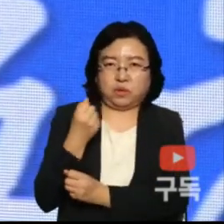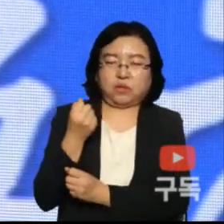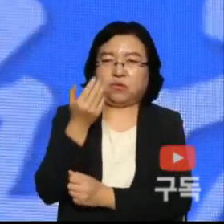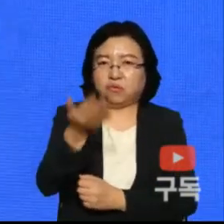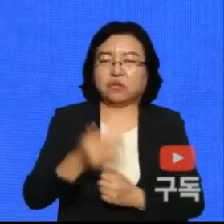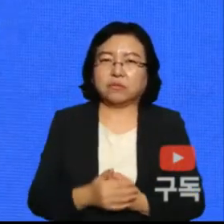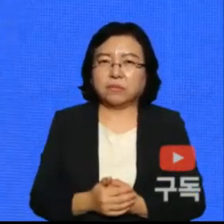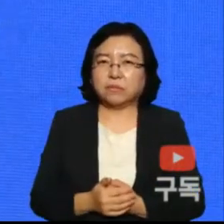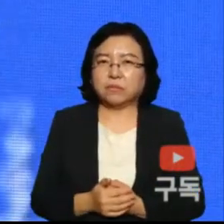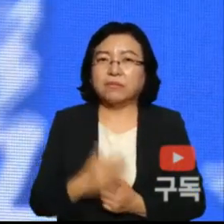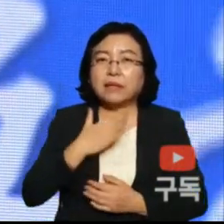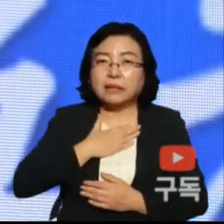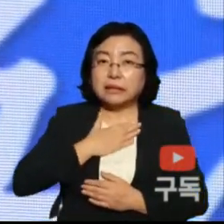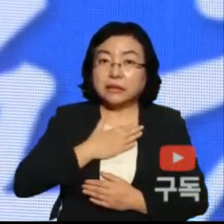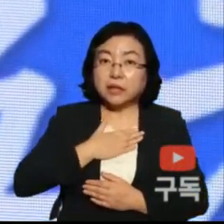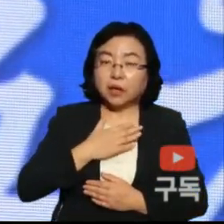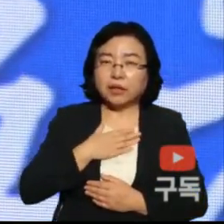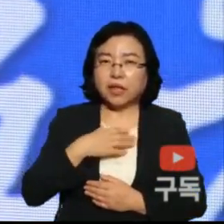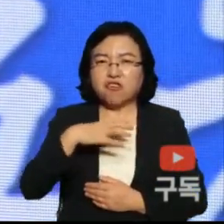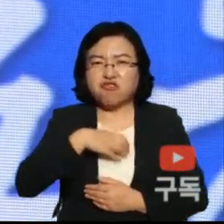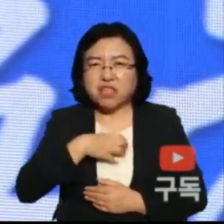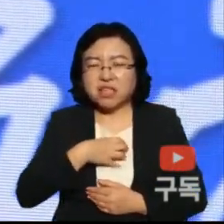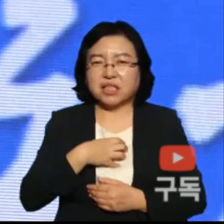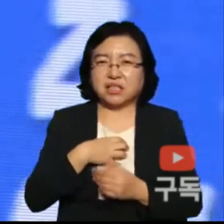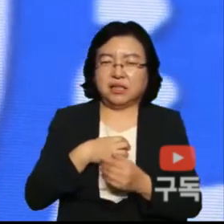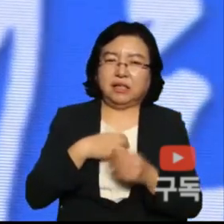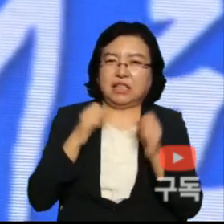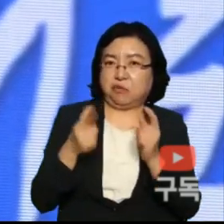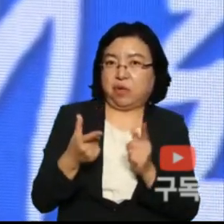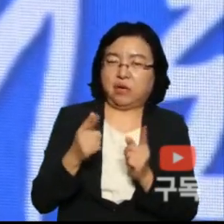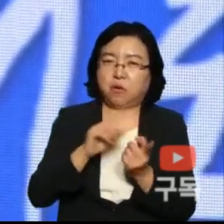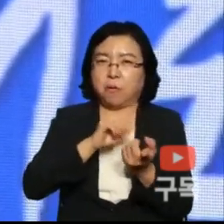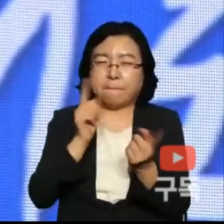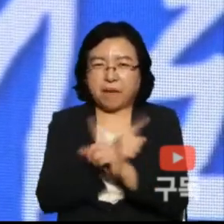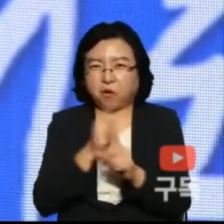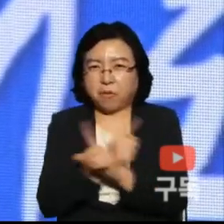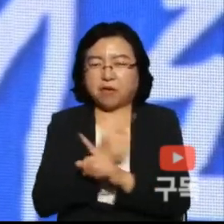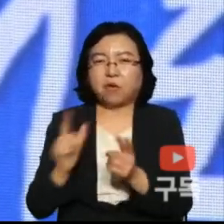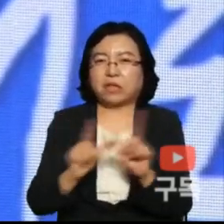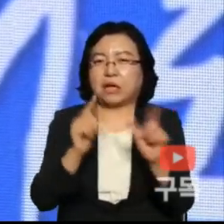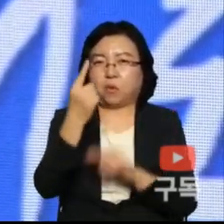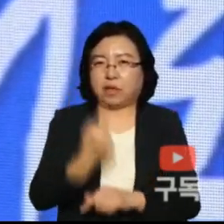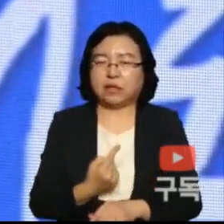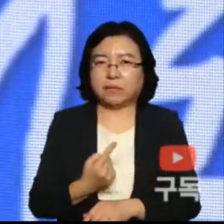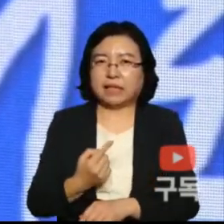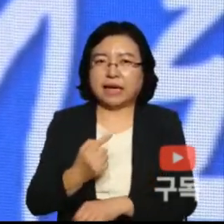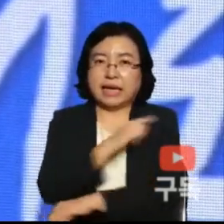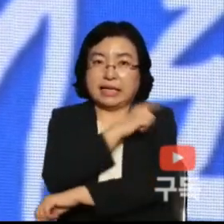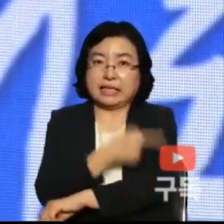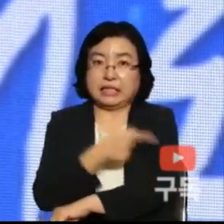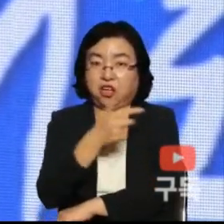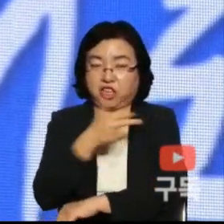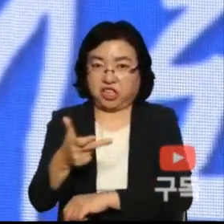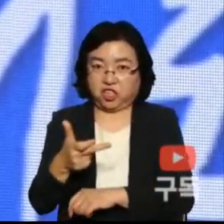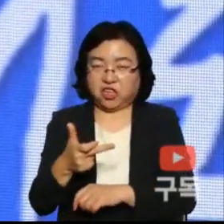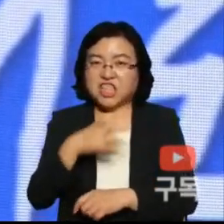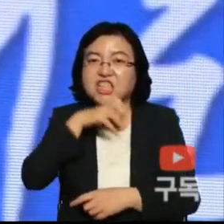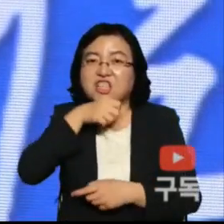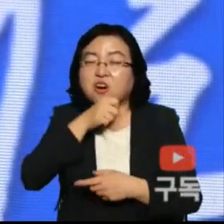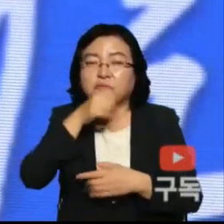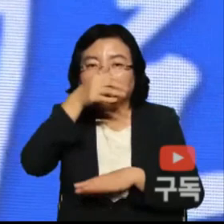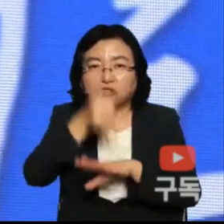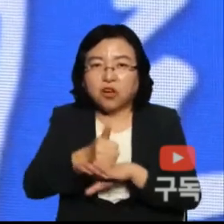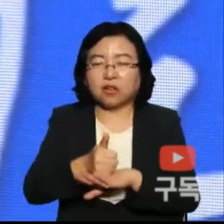저 이재명 은 위기를 기회로 만들면서 살아왔고 유능 함을 실적을 로 증명했습니다